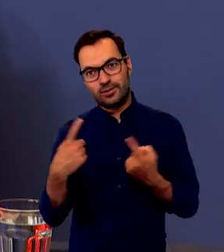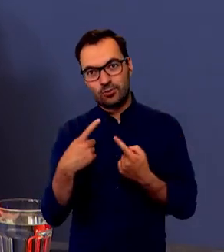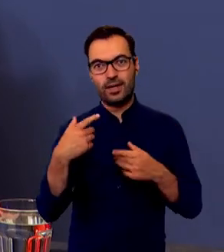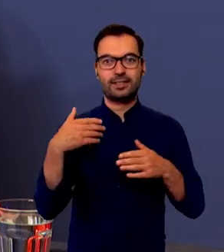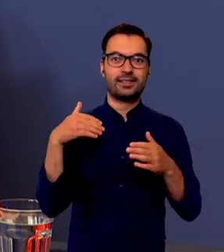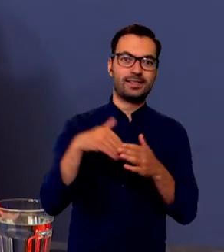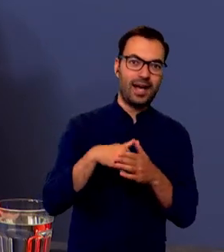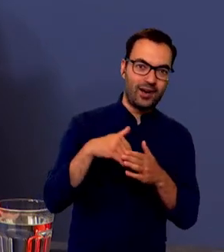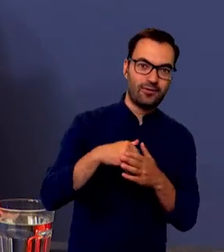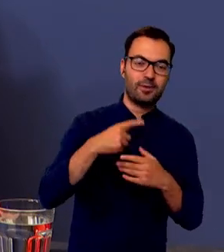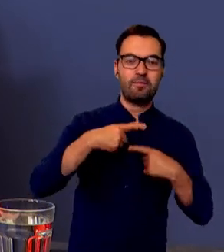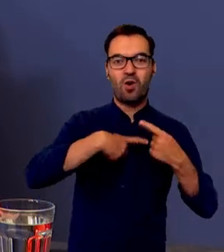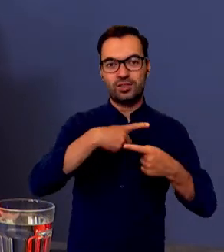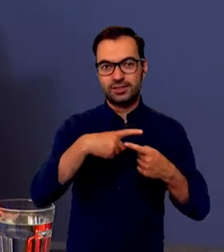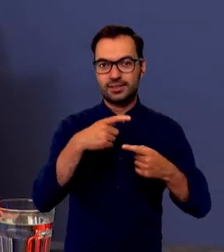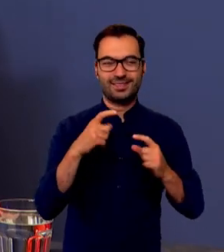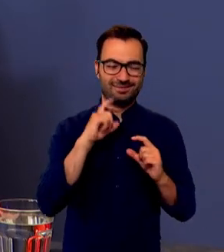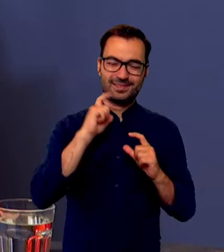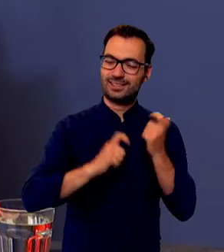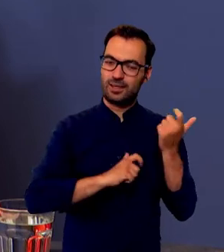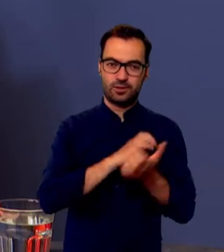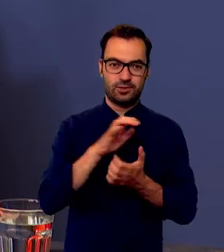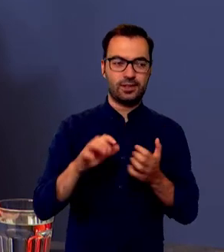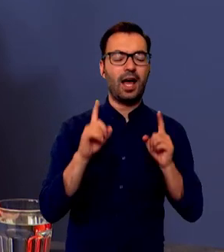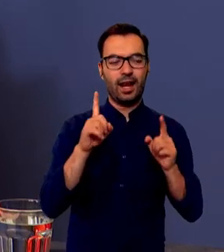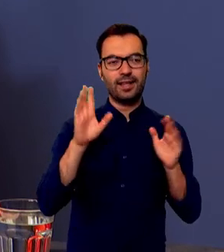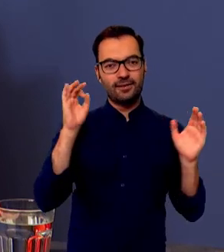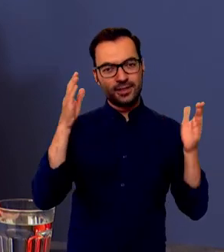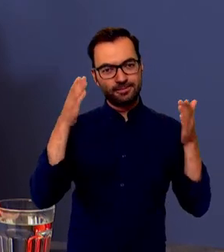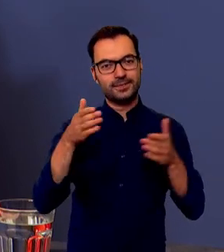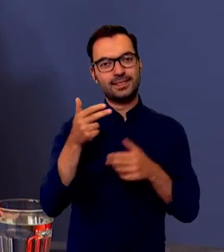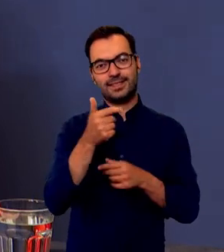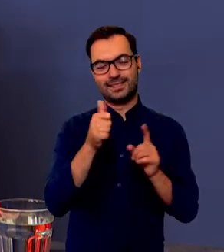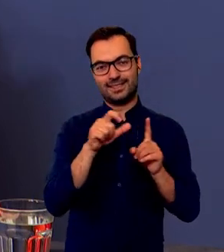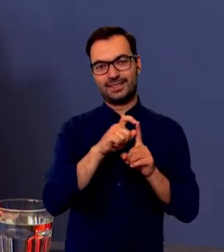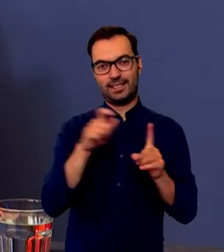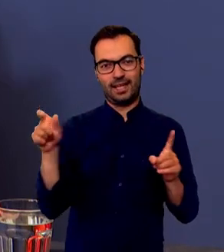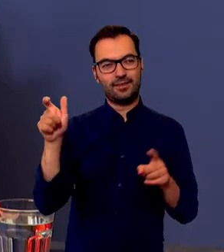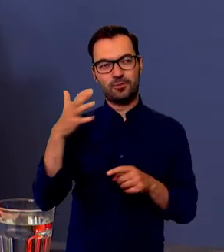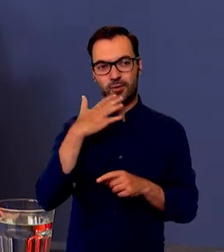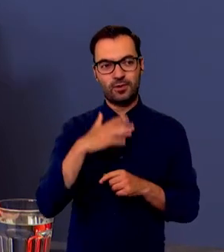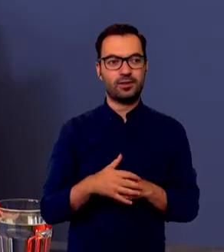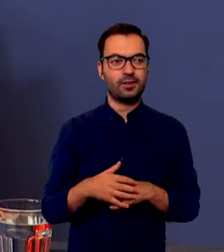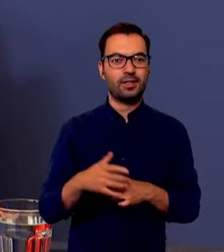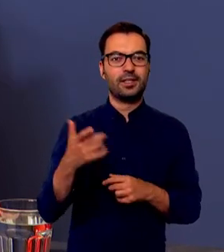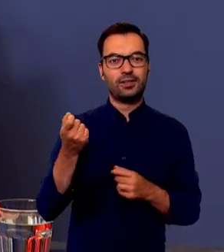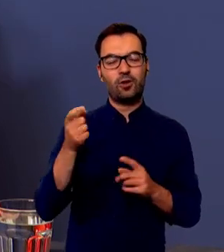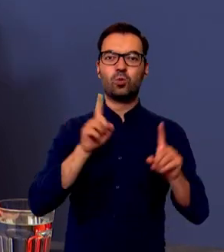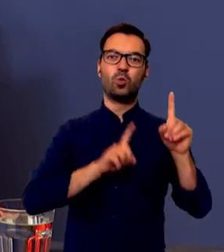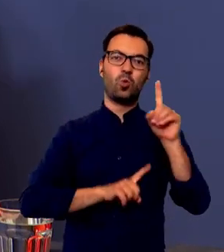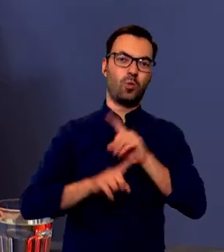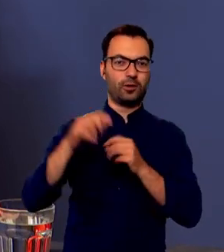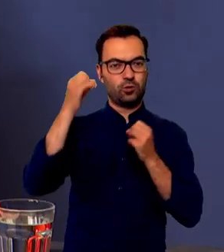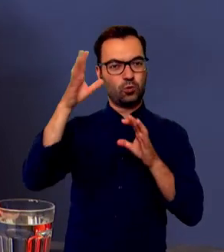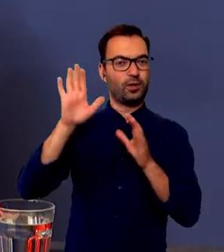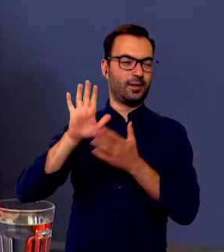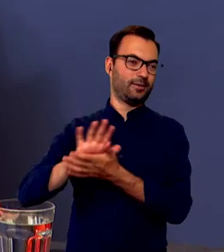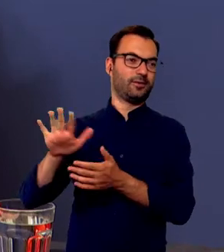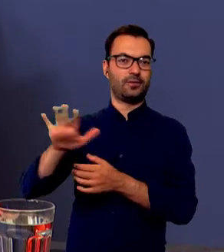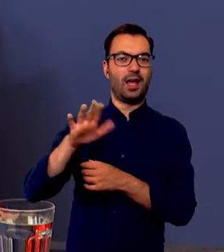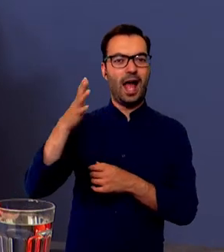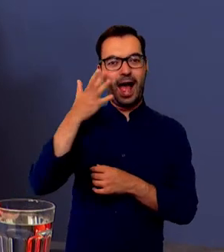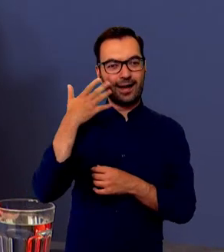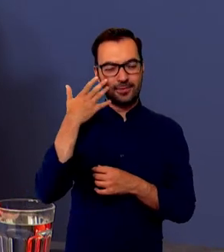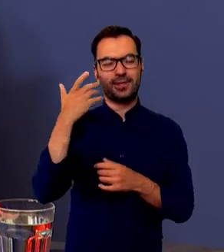zachowania mają miejsce w różnych częściach świata, ale zatrzymajmy się przy tym zdaniu, które powiedziałaś, że w pewien sposób tłumaczysz kulturę arabską. To pewien